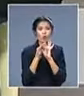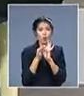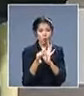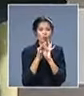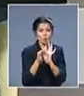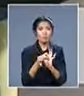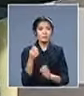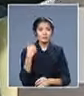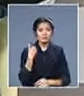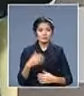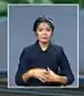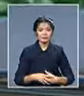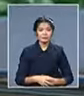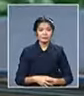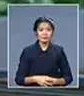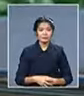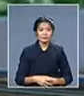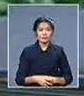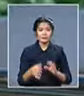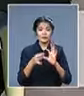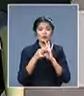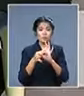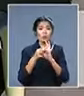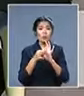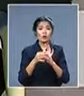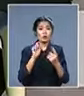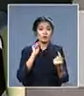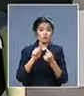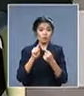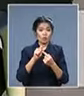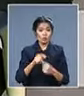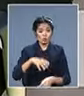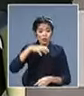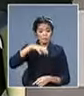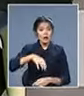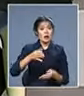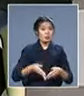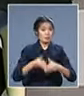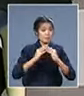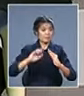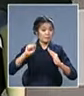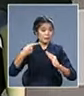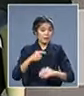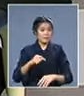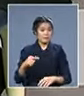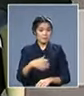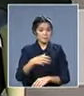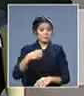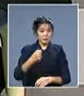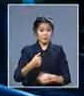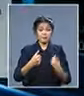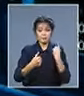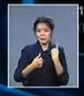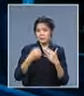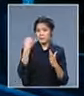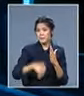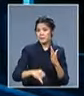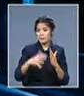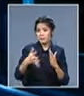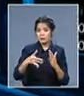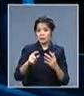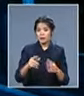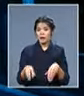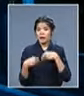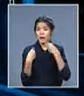ครับ ข้อกังวลที่กังวลกันก็เช่นบทบาทของสำนักที่จะตั้งใหม่ที่มีอำนาจมากและไม่ต้องรับผิดและการให้อำนาจของเจ้าหน้า